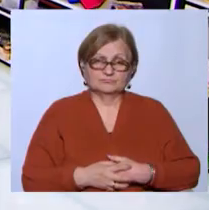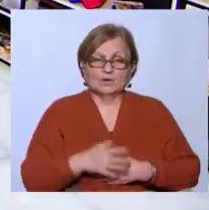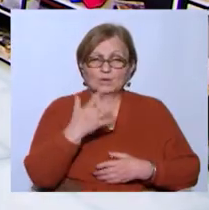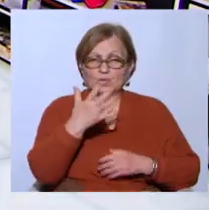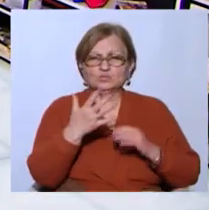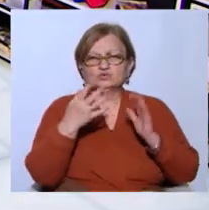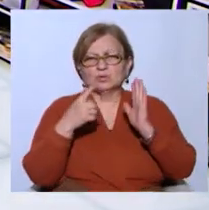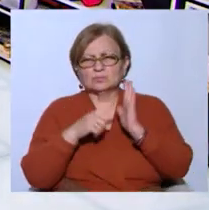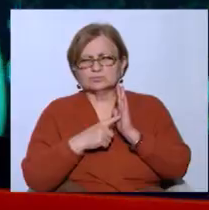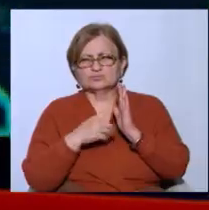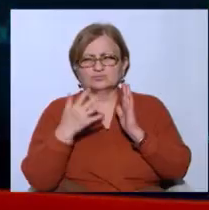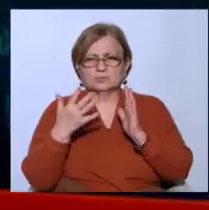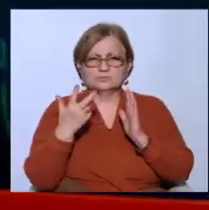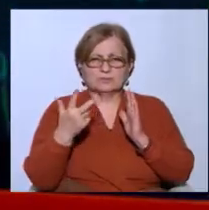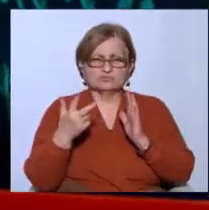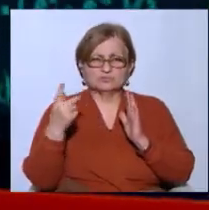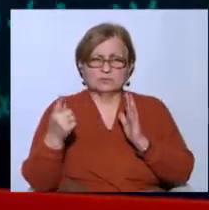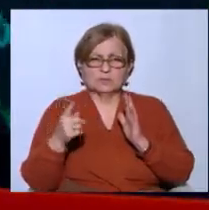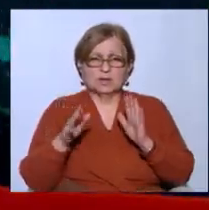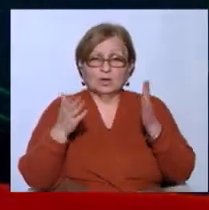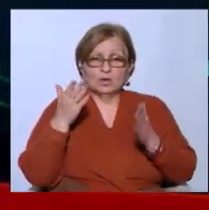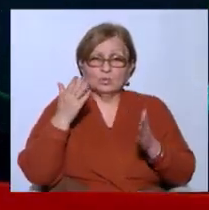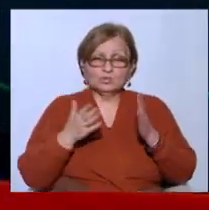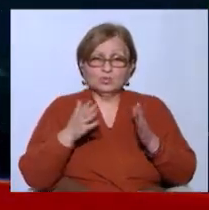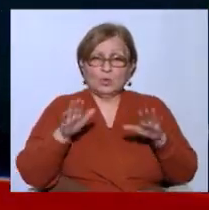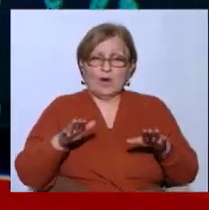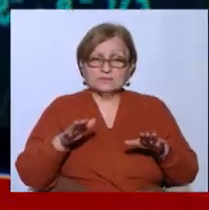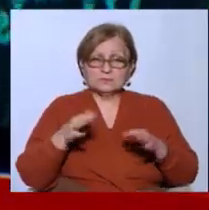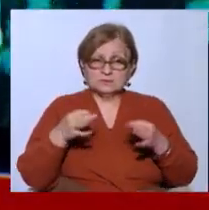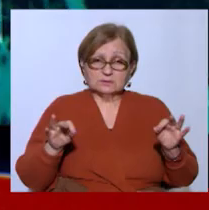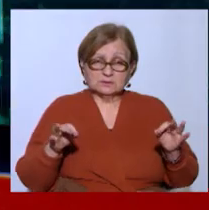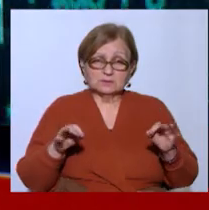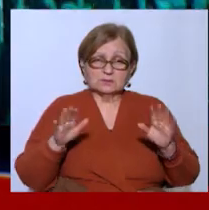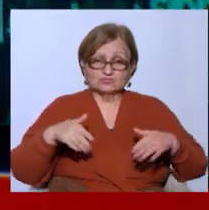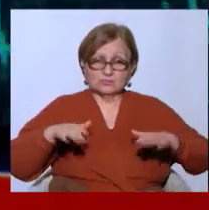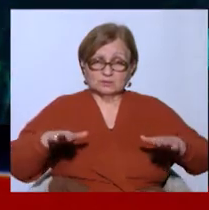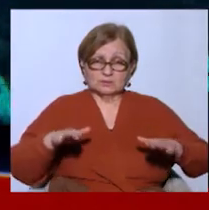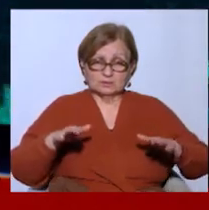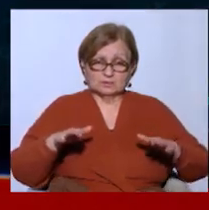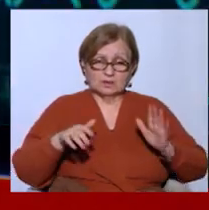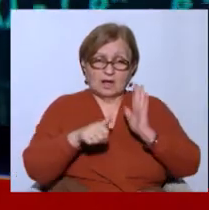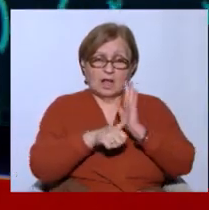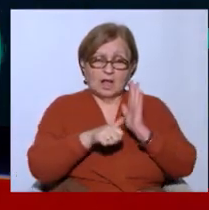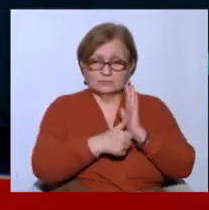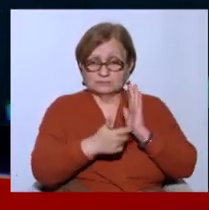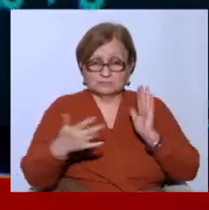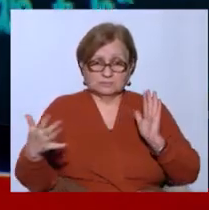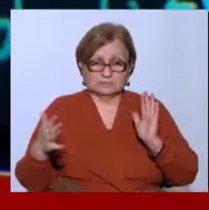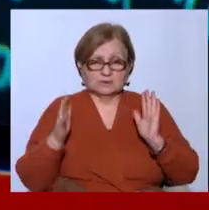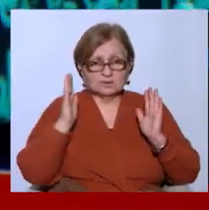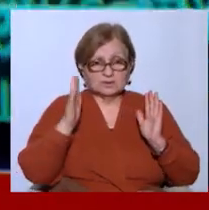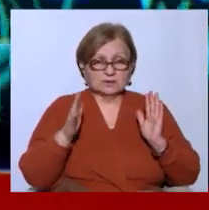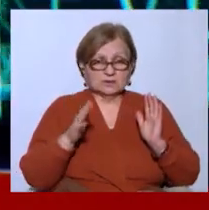4-ჯერ 3-ჯერ 2-ჯერ 1. რომ იყოს მაგალითად ადგილი 6 ნივთისთვის და ჩვენ გქონდეს შესაბამისად 6 რაოდენობა, მაშინ